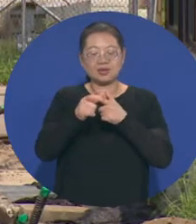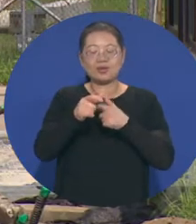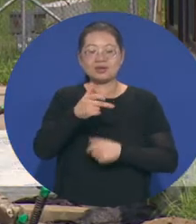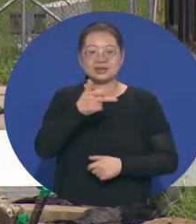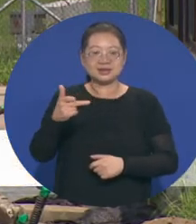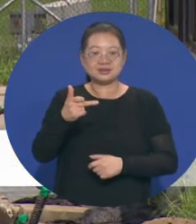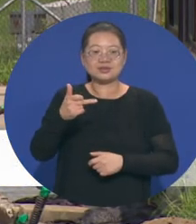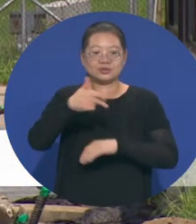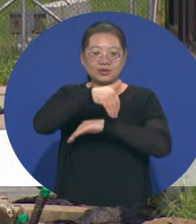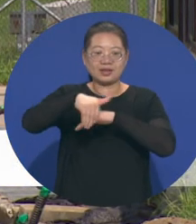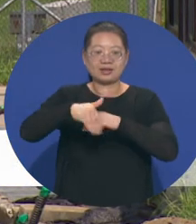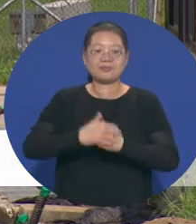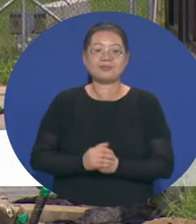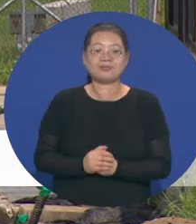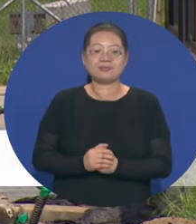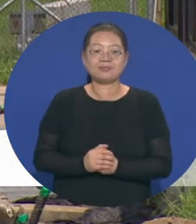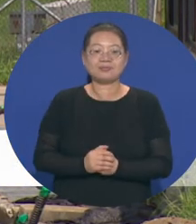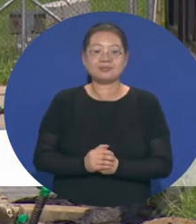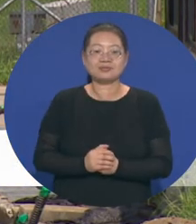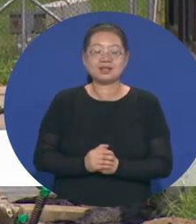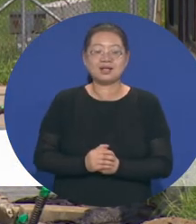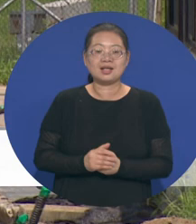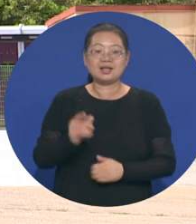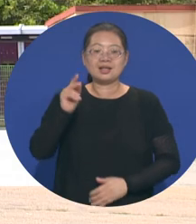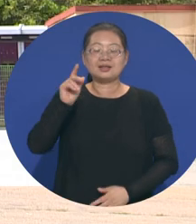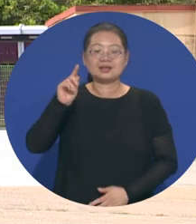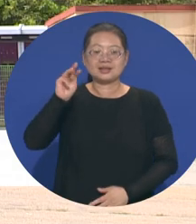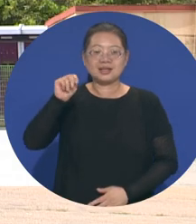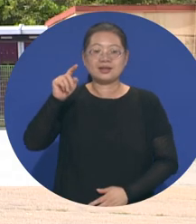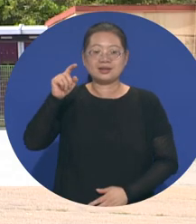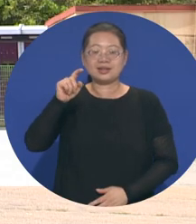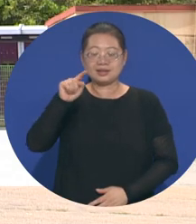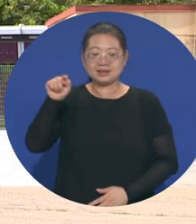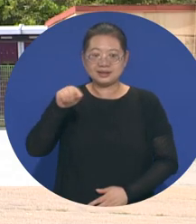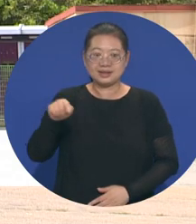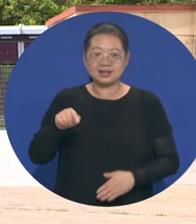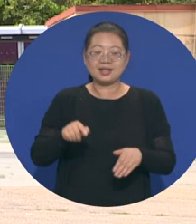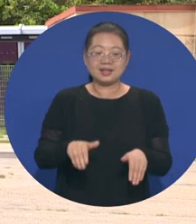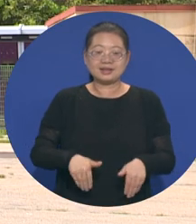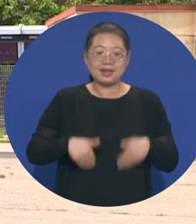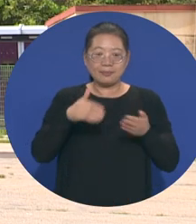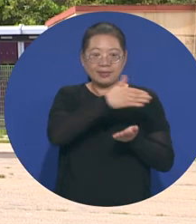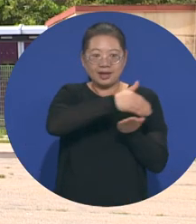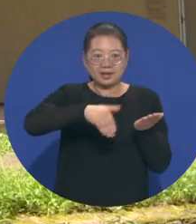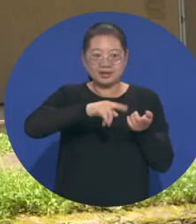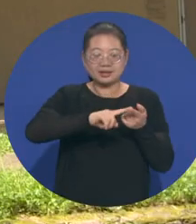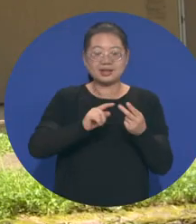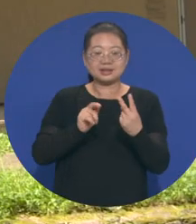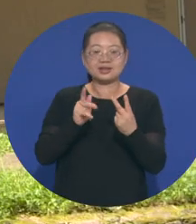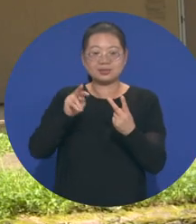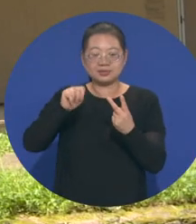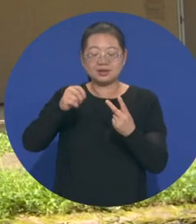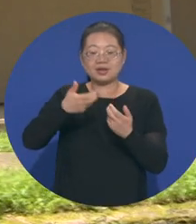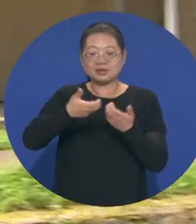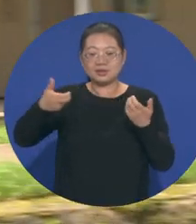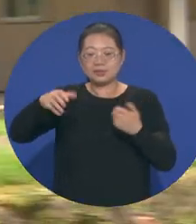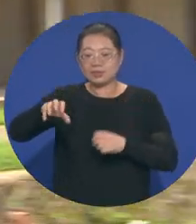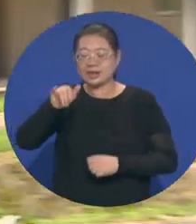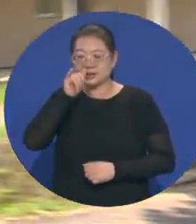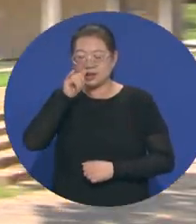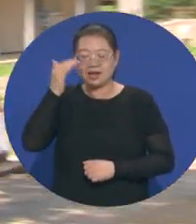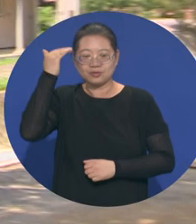취재했습니다 DMG 남방한계선에서 불가 2km 떨어진 곳에 위치한 캠프 그리스는 한국 전쟁 이후